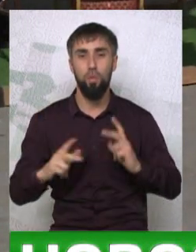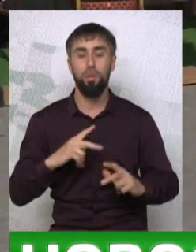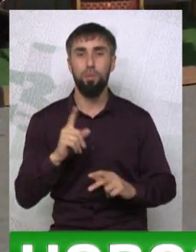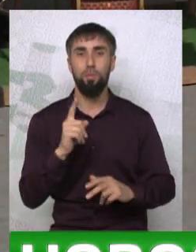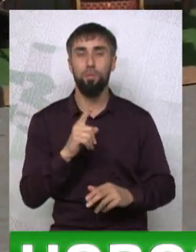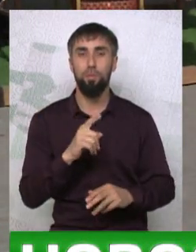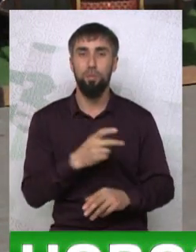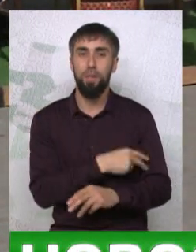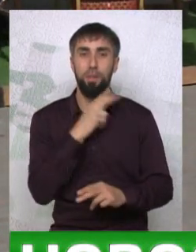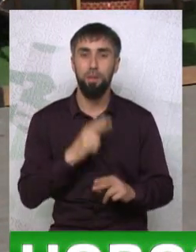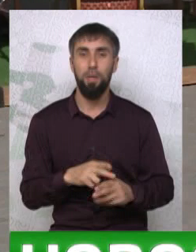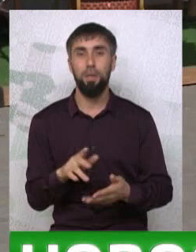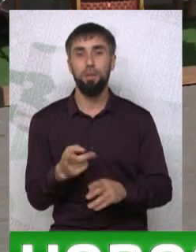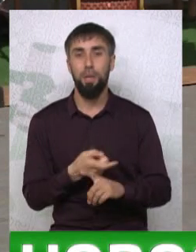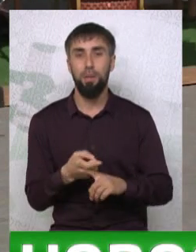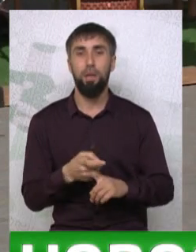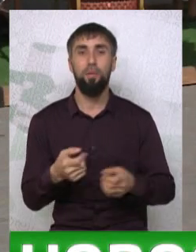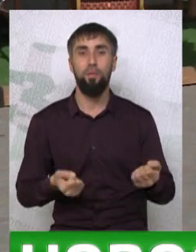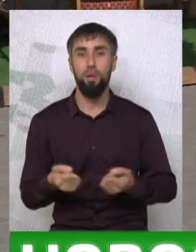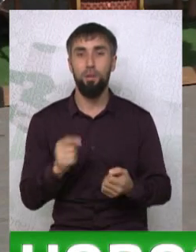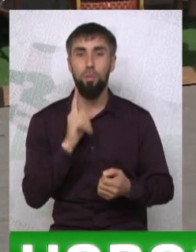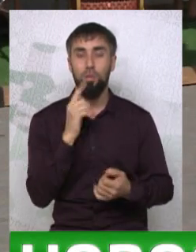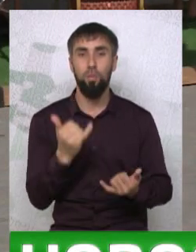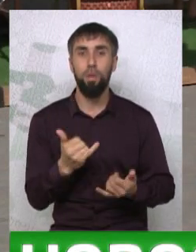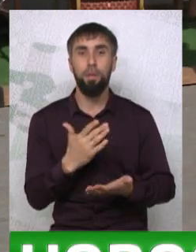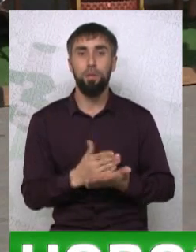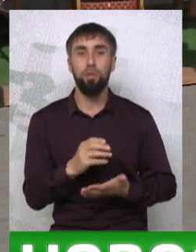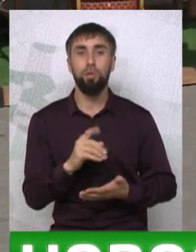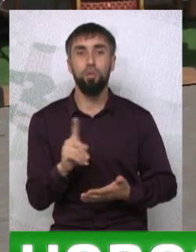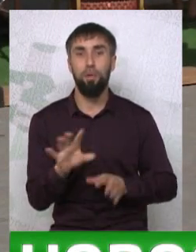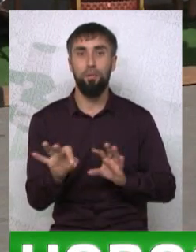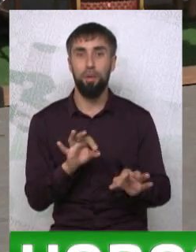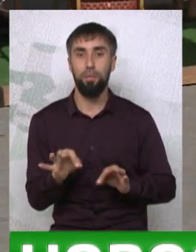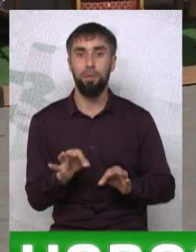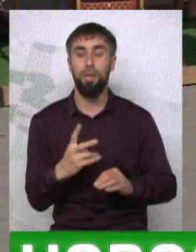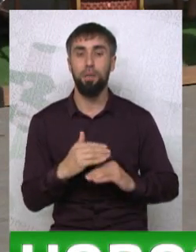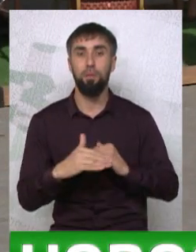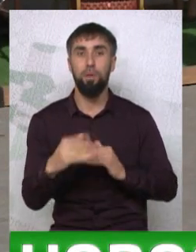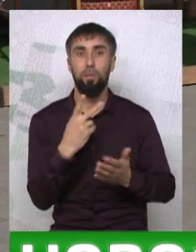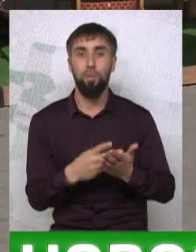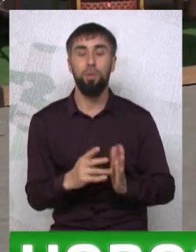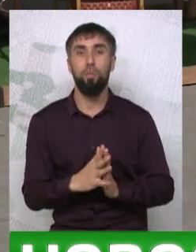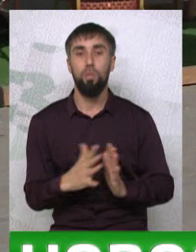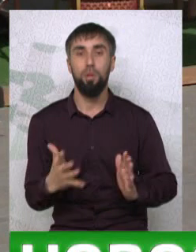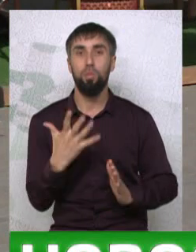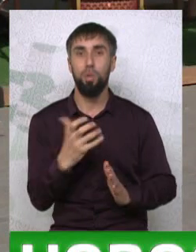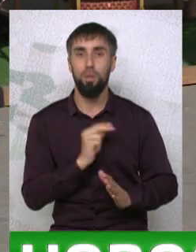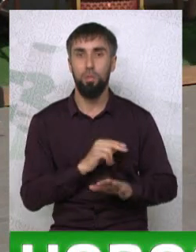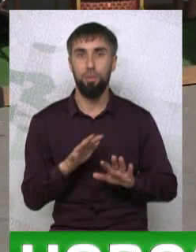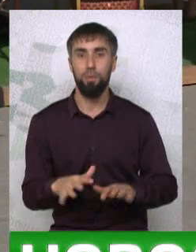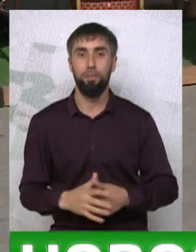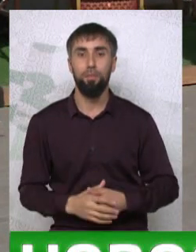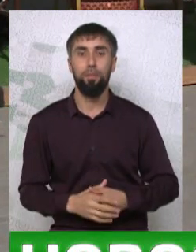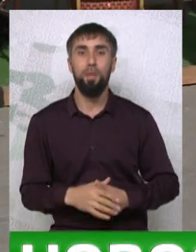медсестра, бухгалтер, слесарь, водитель. Молодежи сегодня есть из чего выбирать. На площадке представлено более 500 рабочих